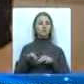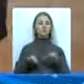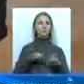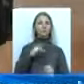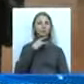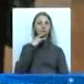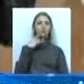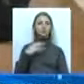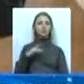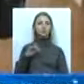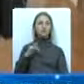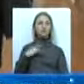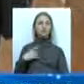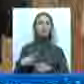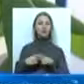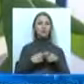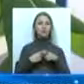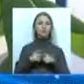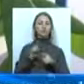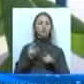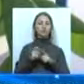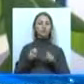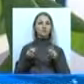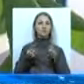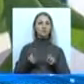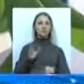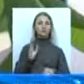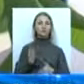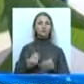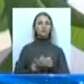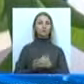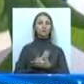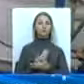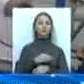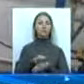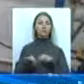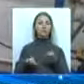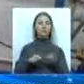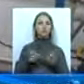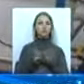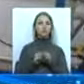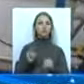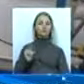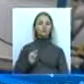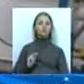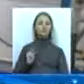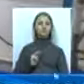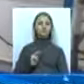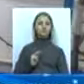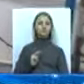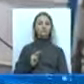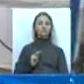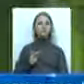бірлесе отырып, тағы да бірқатар бірлескен жобаларды дайындауда. Өзінің айтуынша, ол ауыл шаруашылығы саласына қажетті тыңайтқыштарды өндіру